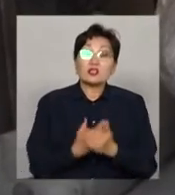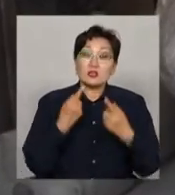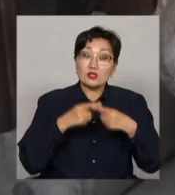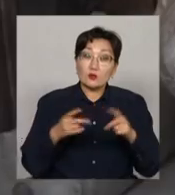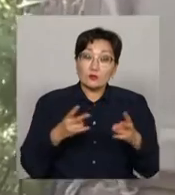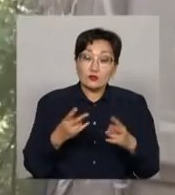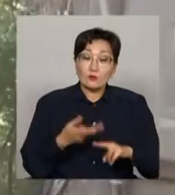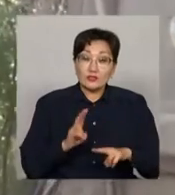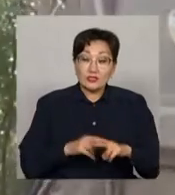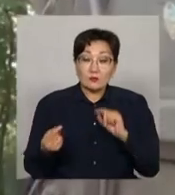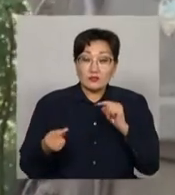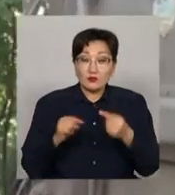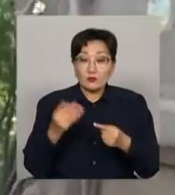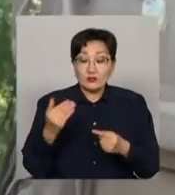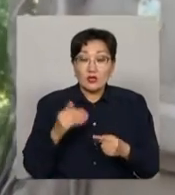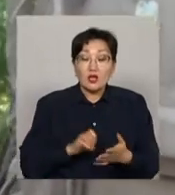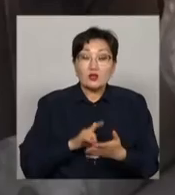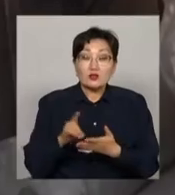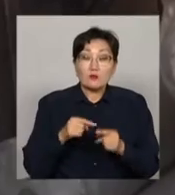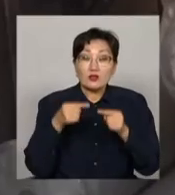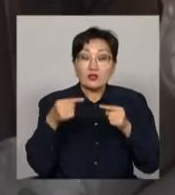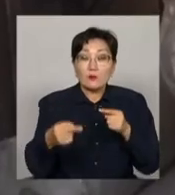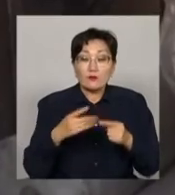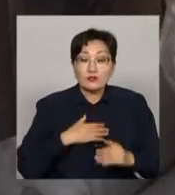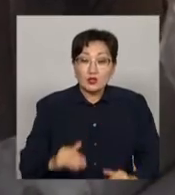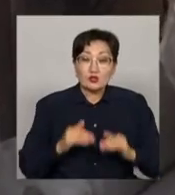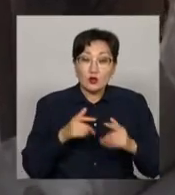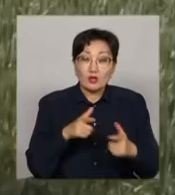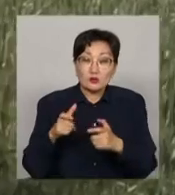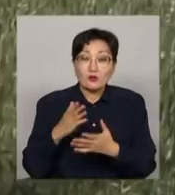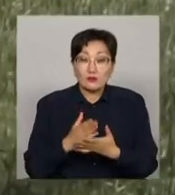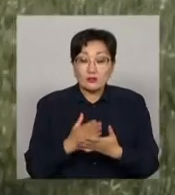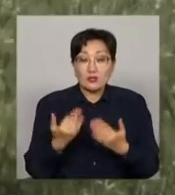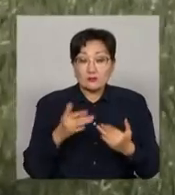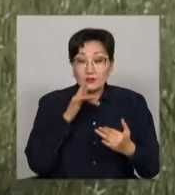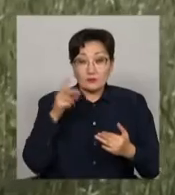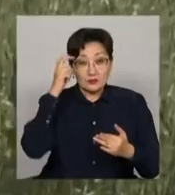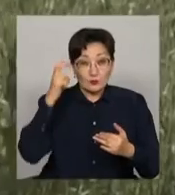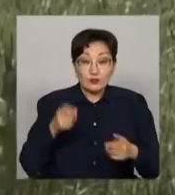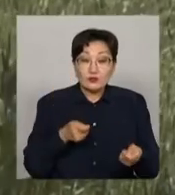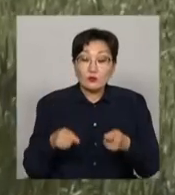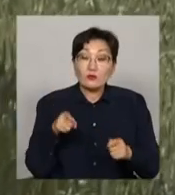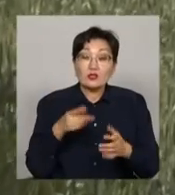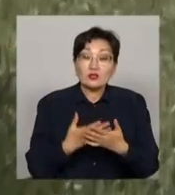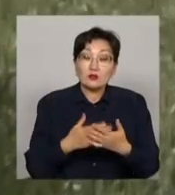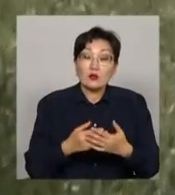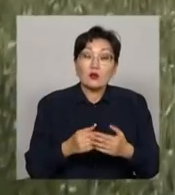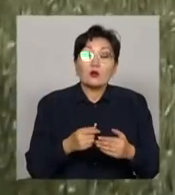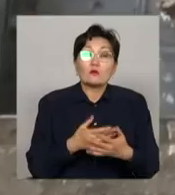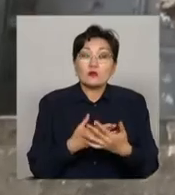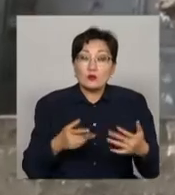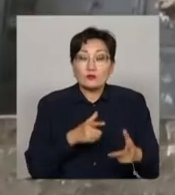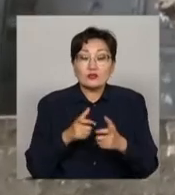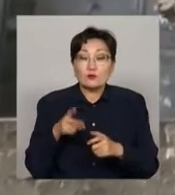техникалар қажет. Өйткені қарсыластарымызда ұшу қашықтығы біздікінен жоғары қару-жарақтар бар. Қазір Киев билігі 1000-ға жуық артиллериялық қару